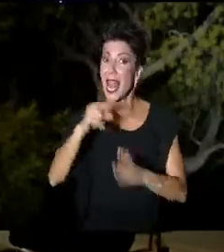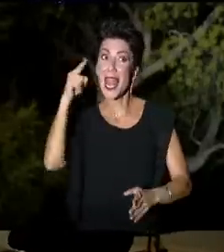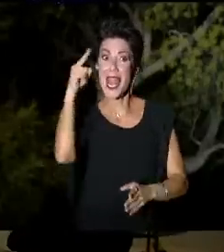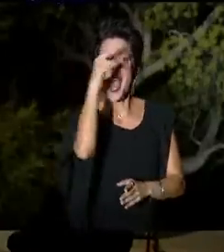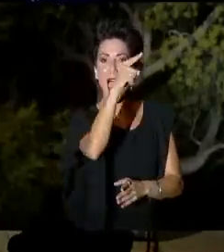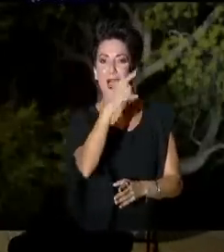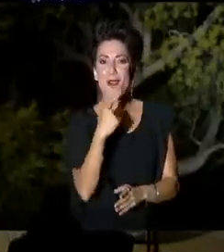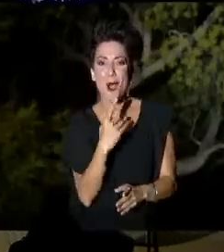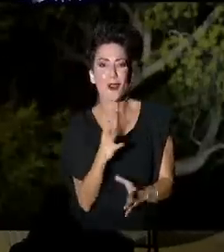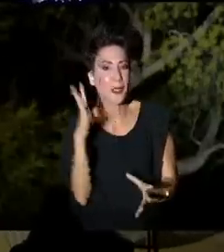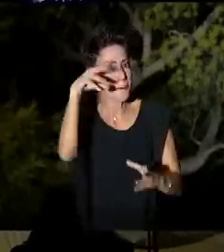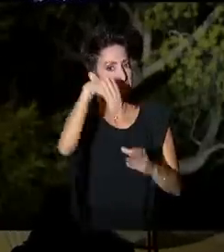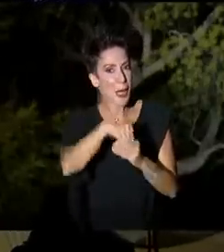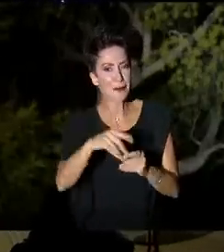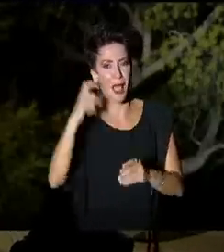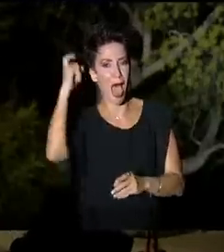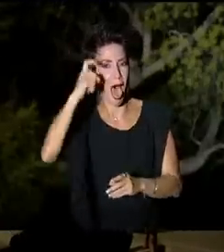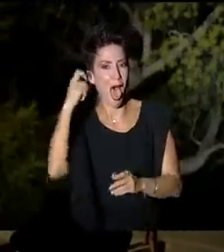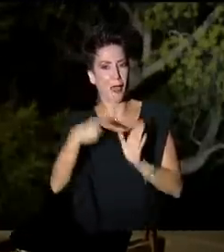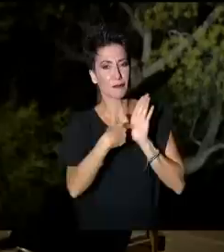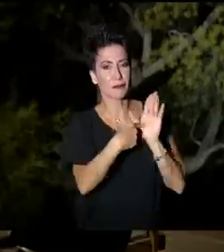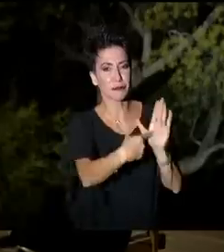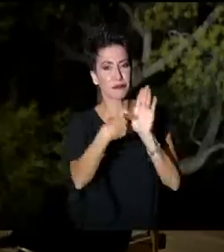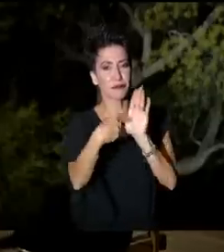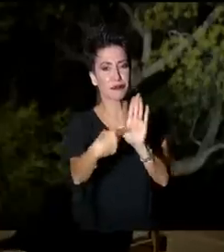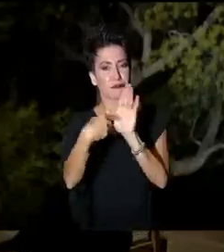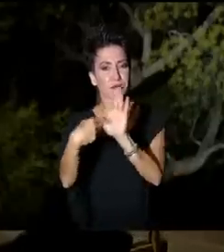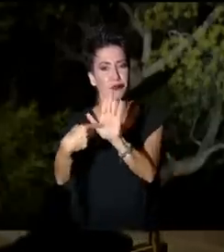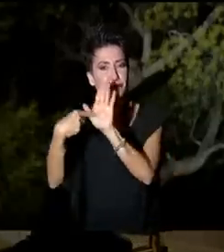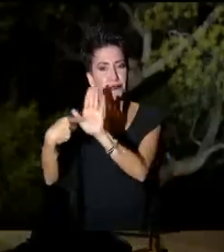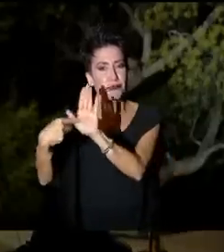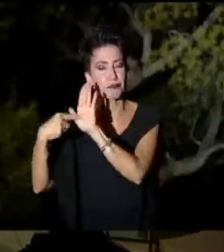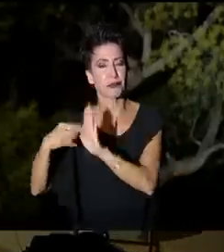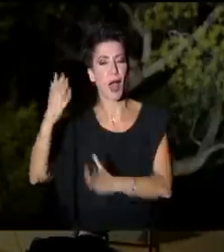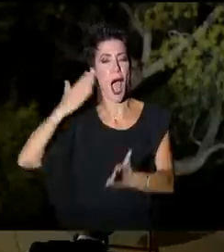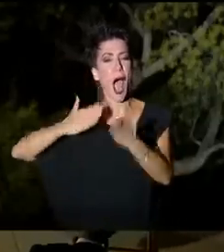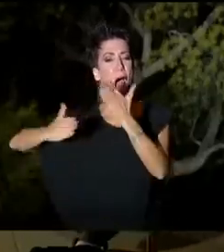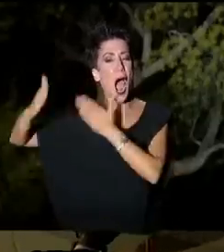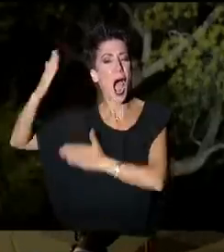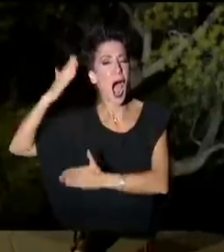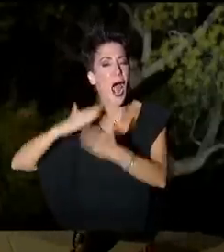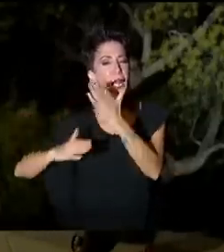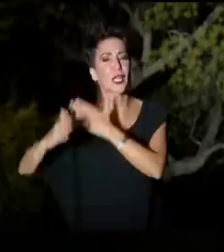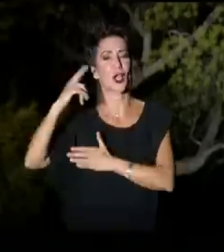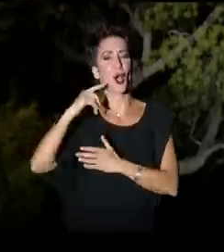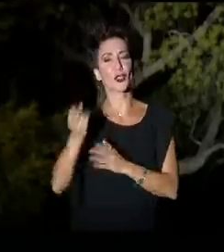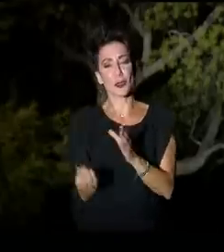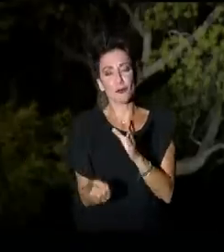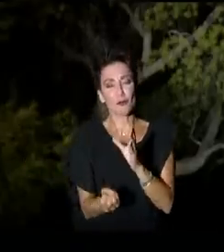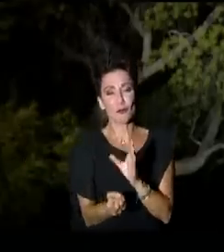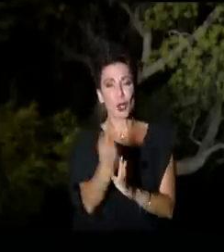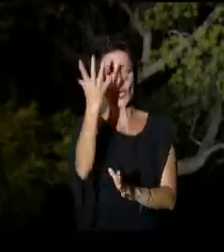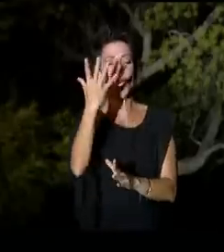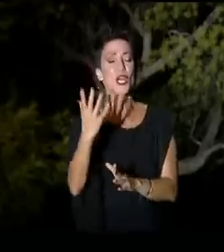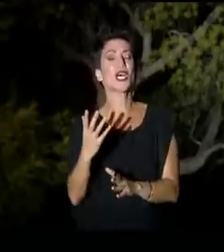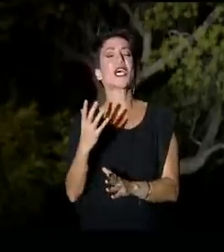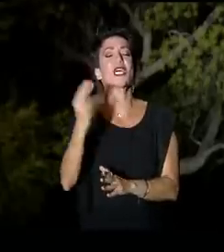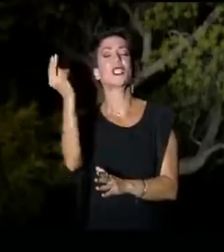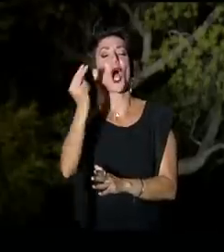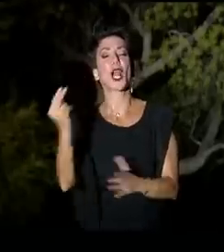εκθέσεις, μεταξύ άλλων, μνήμες κλασικής αρχαιότητας, συνσύγχρονη ζωγραφική και